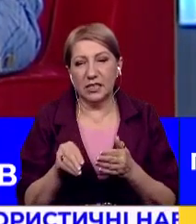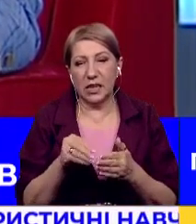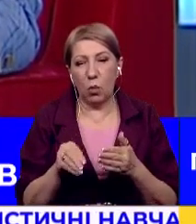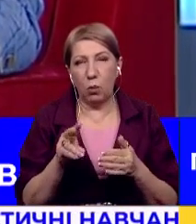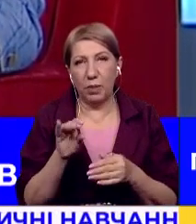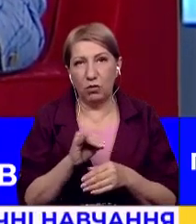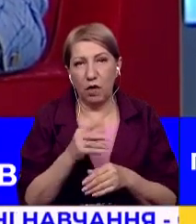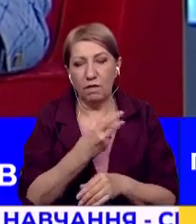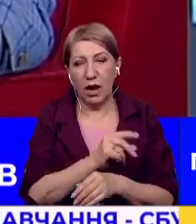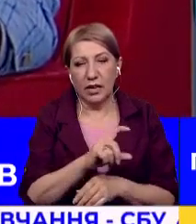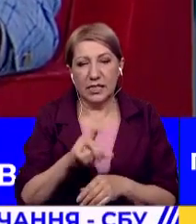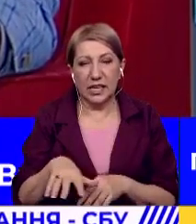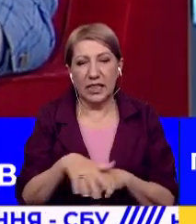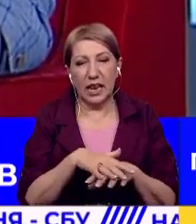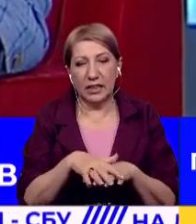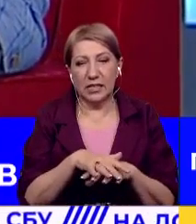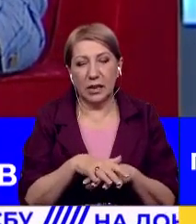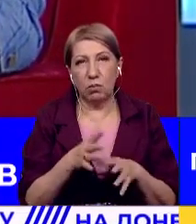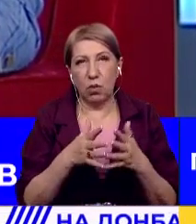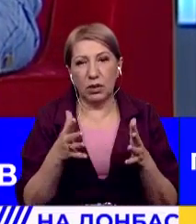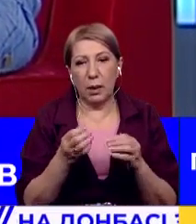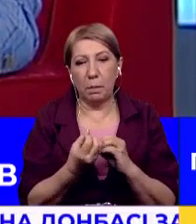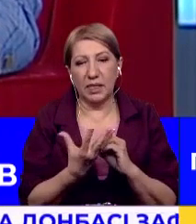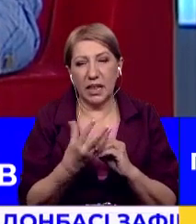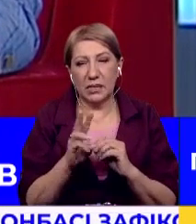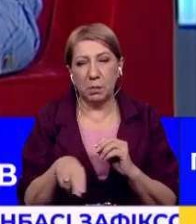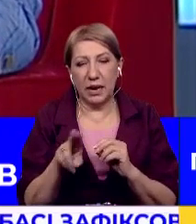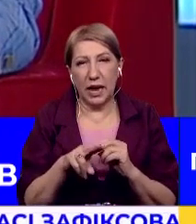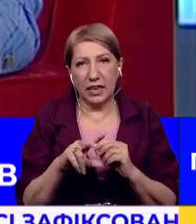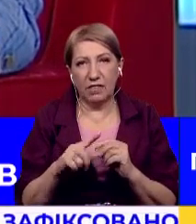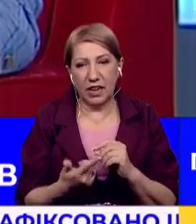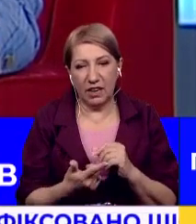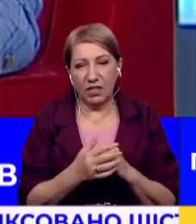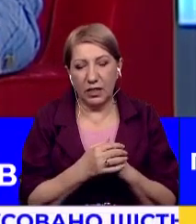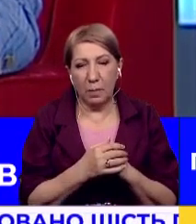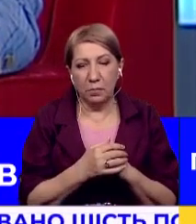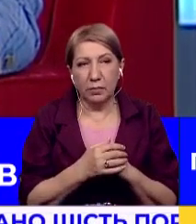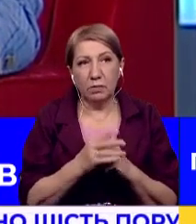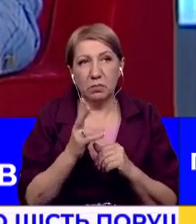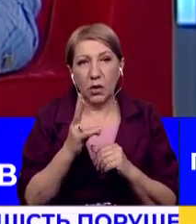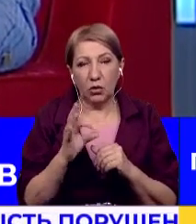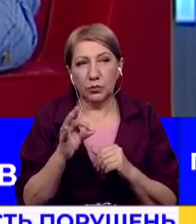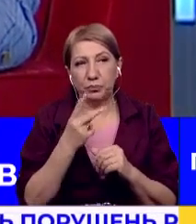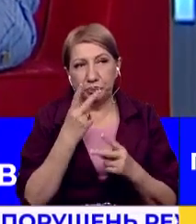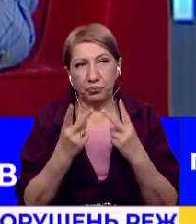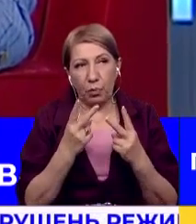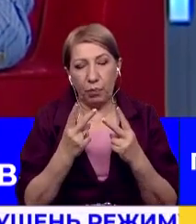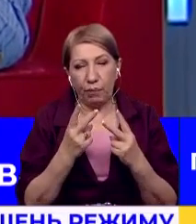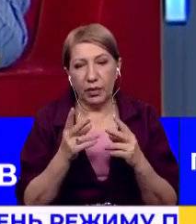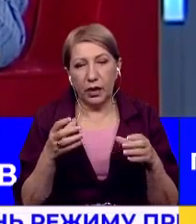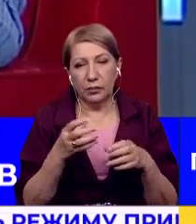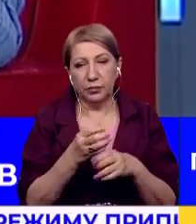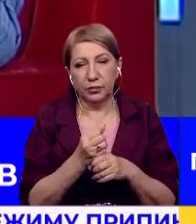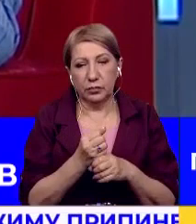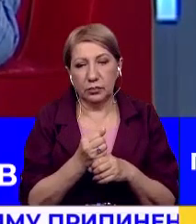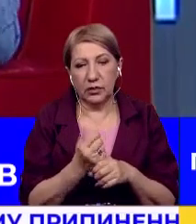закупівлю вакцин для всього населення понад 15 мільярдів гривень, однак цю суму переглянули та